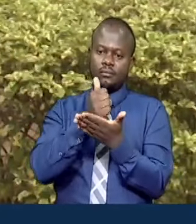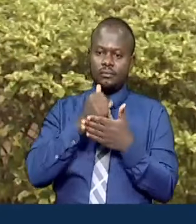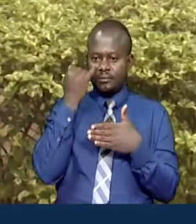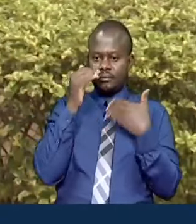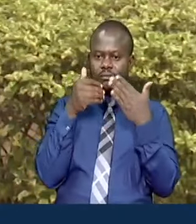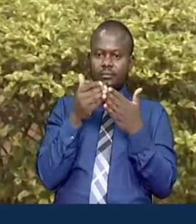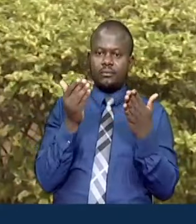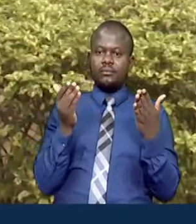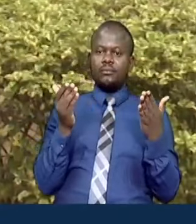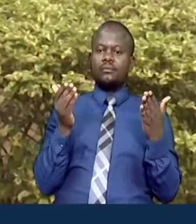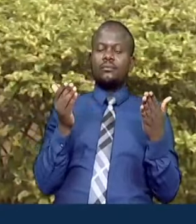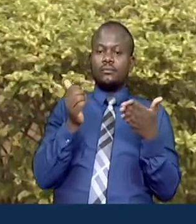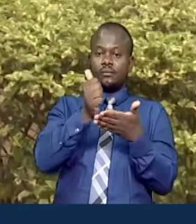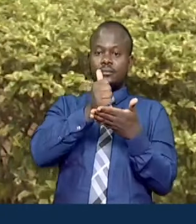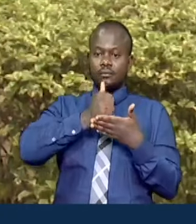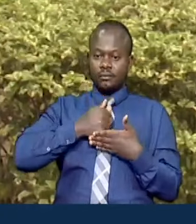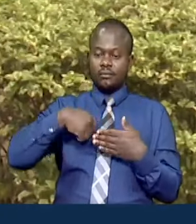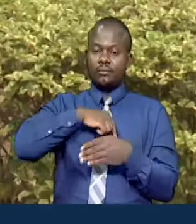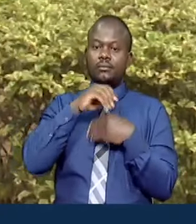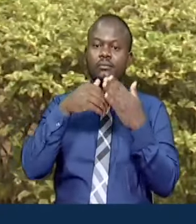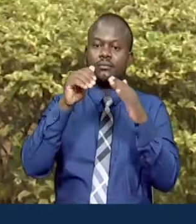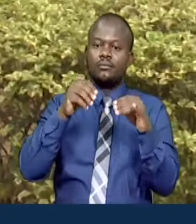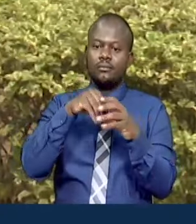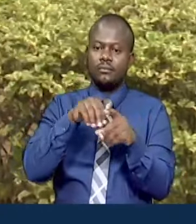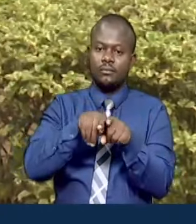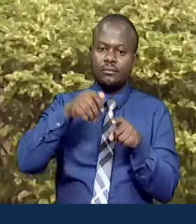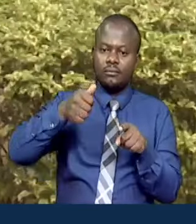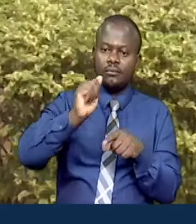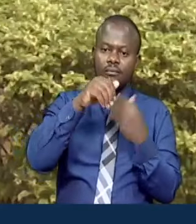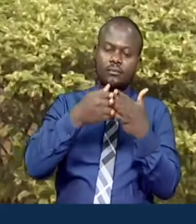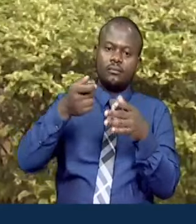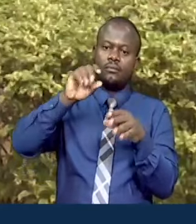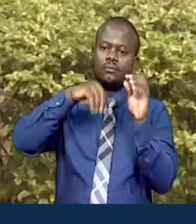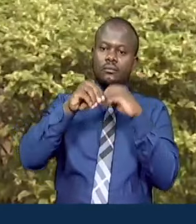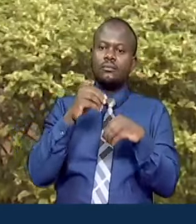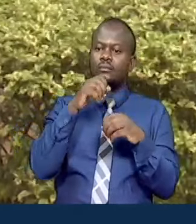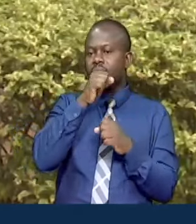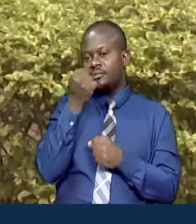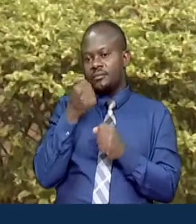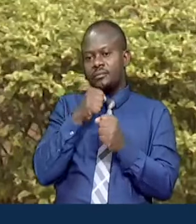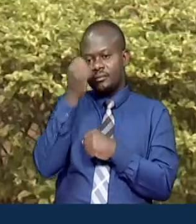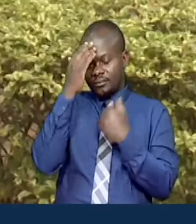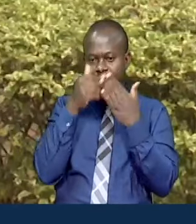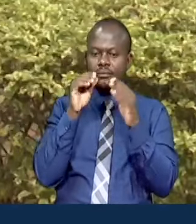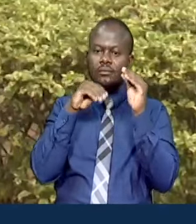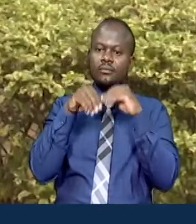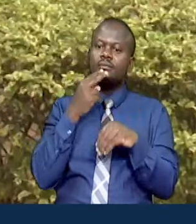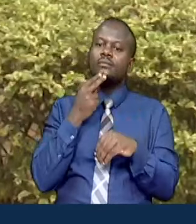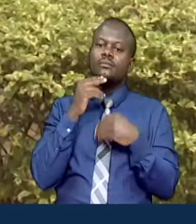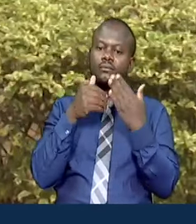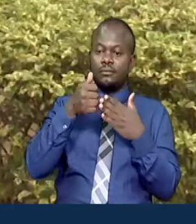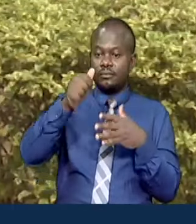imwe bihari badufasha duhingemo nabyo twongera umusaruro w'ibisheke. Uko bigaragara yuko isukari ibonetse uwo